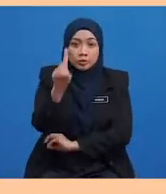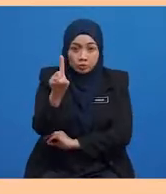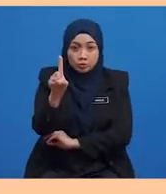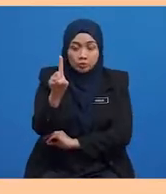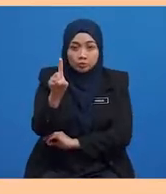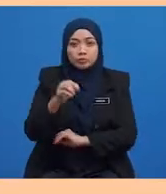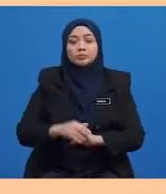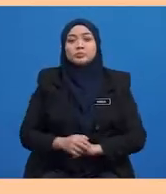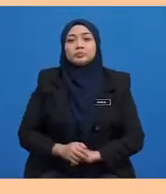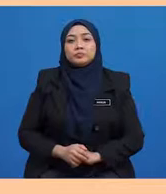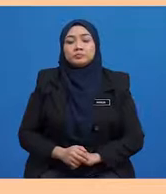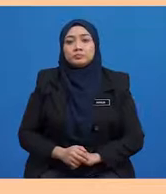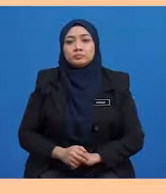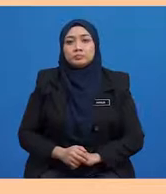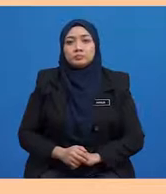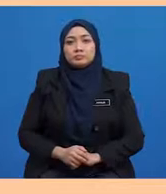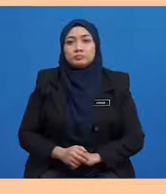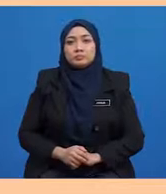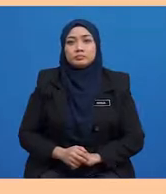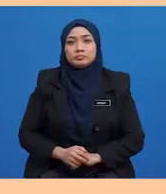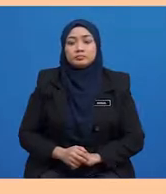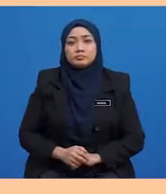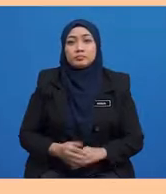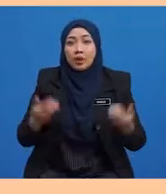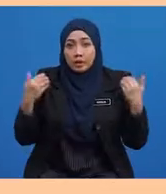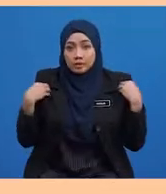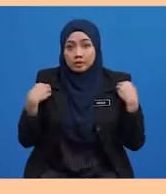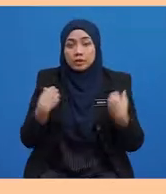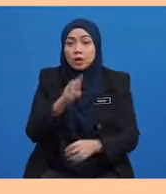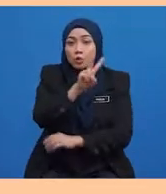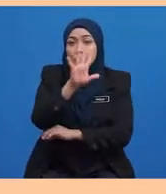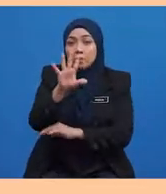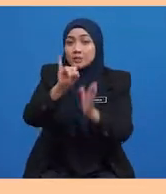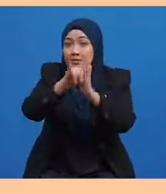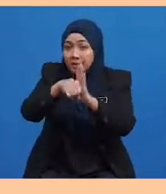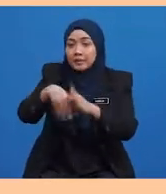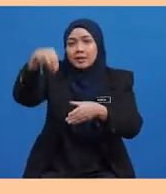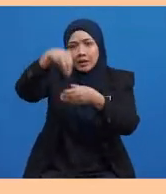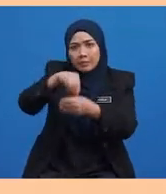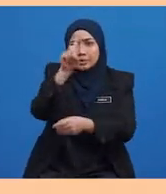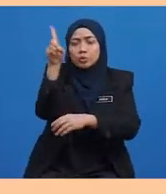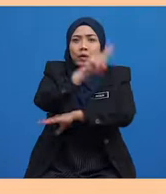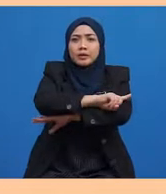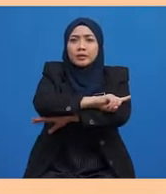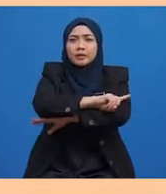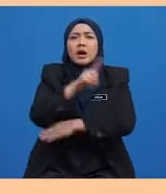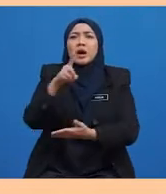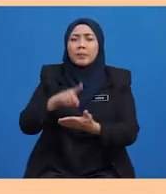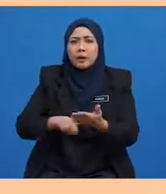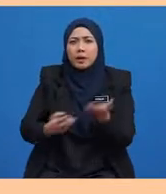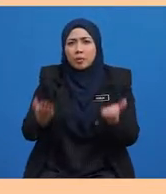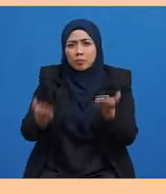berbunyi seperti berikut. Terdapat 25 jam dalam sehari. Apakah